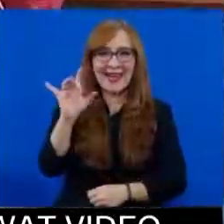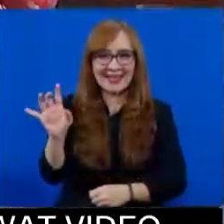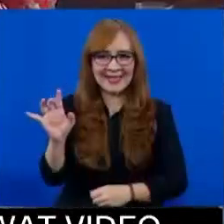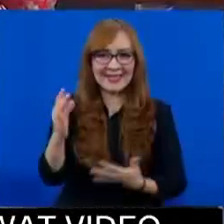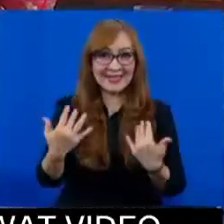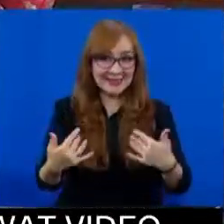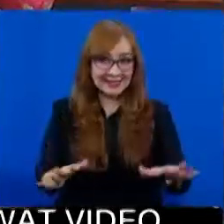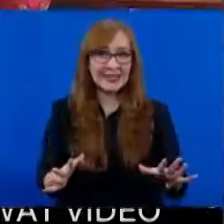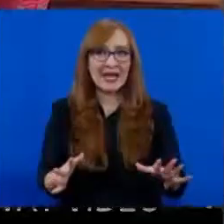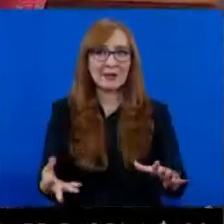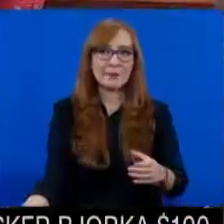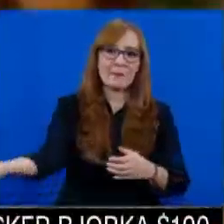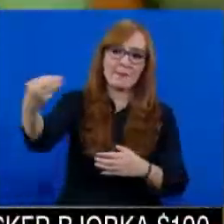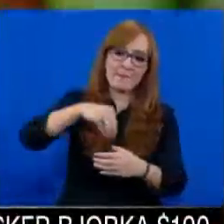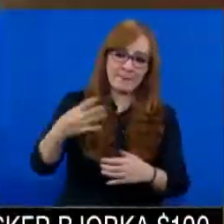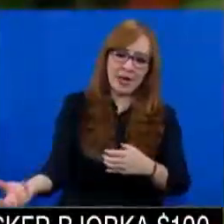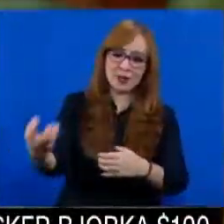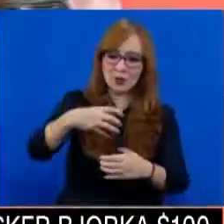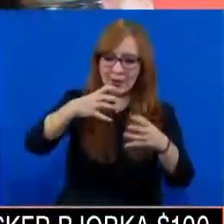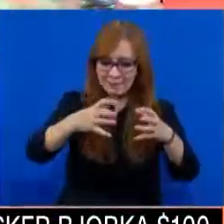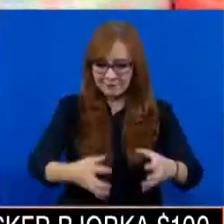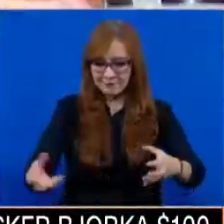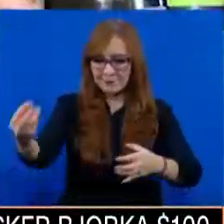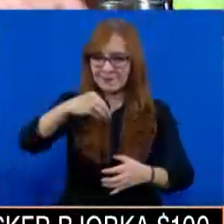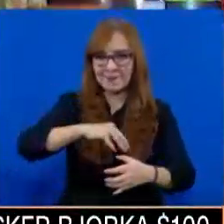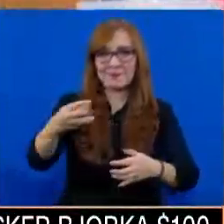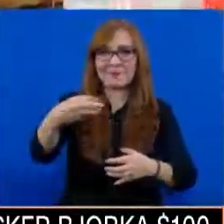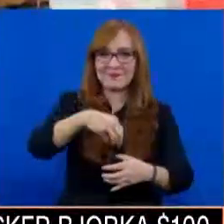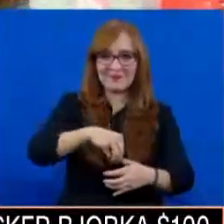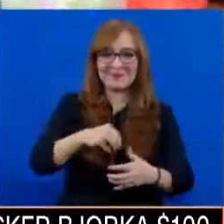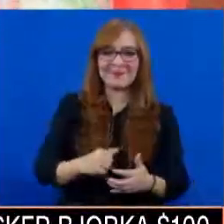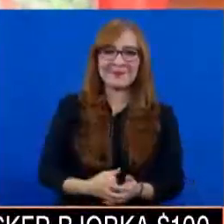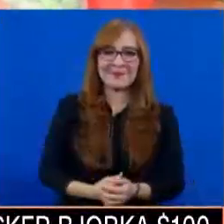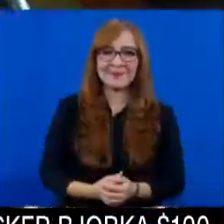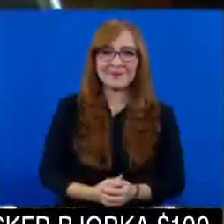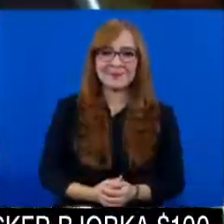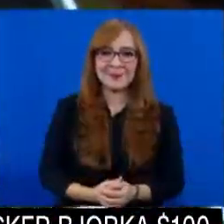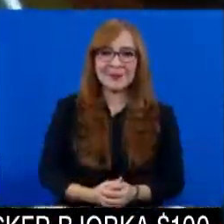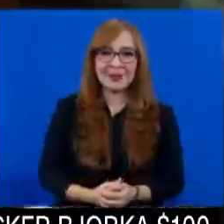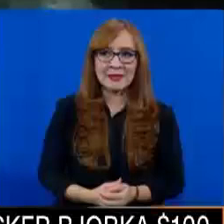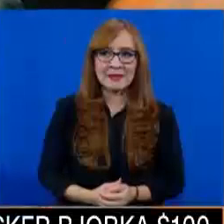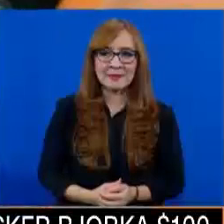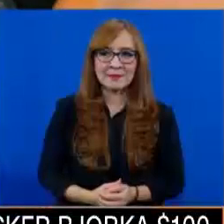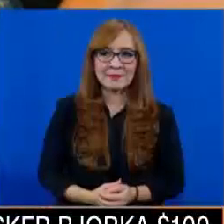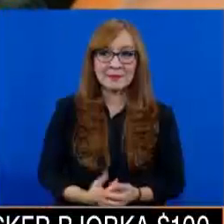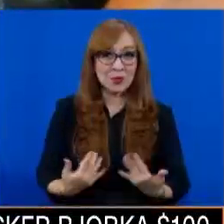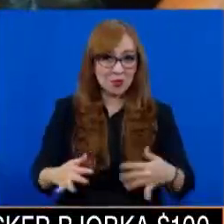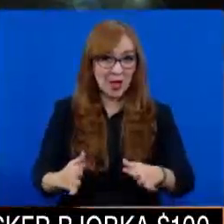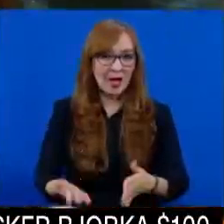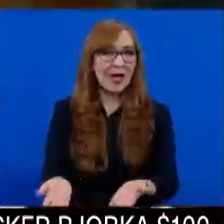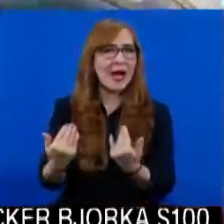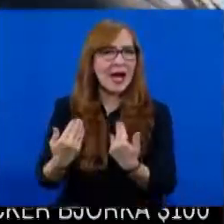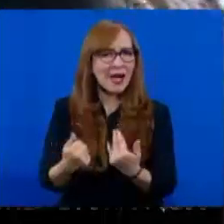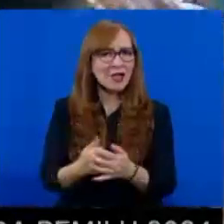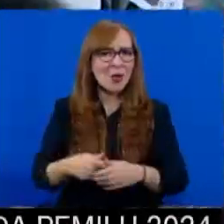Lanjut kita masukkan acar ke dalam belasan wadah dan letakkan di meja hidang. Dan untuk jualan di pagi hari, saya buat terlebih dahulu kuah soto yang dicampur